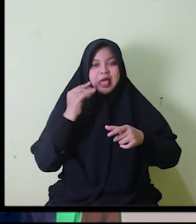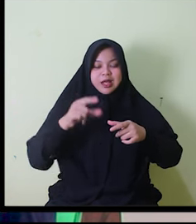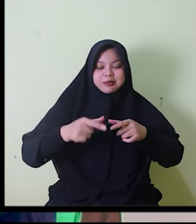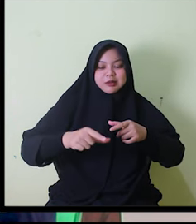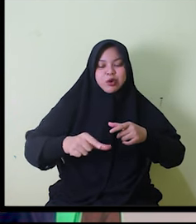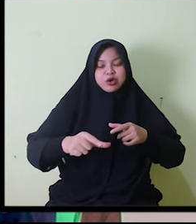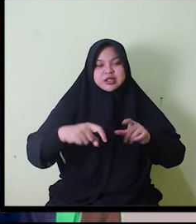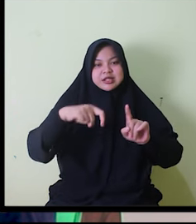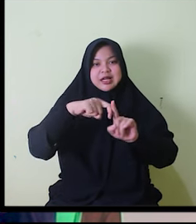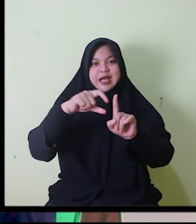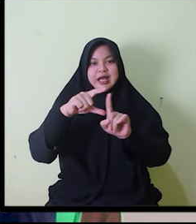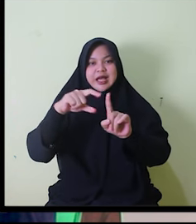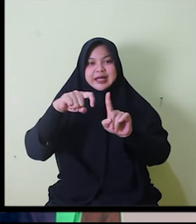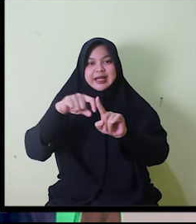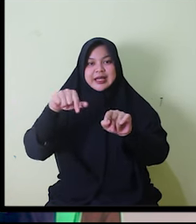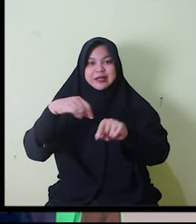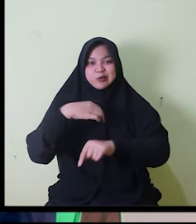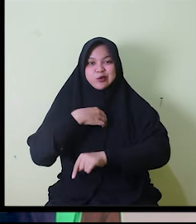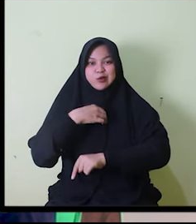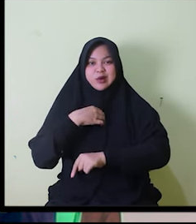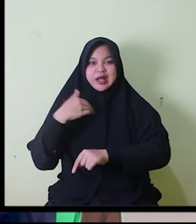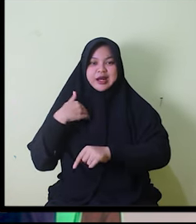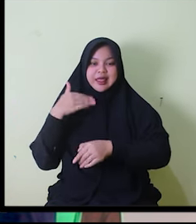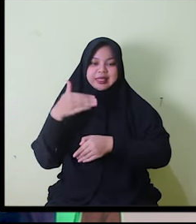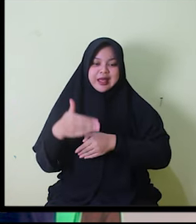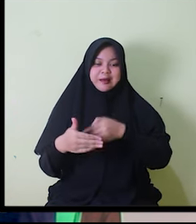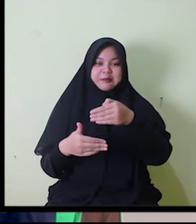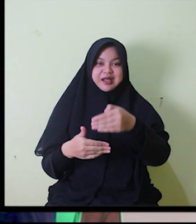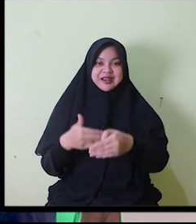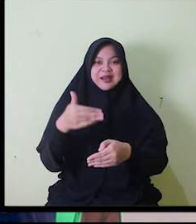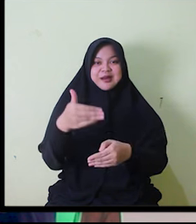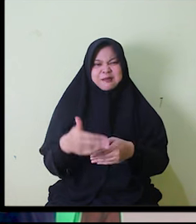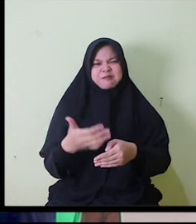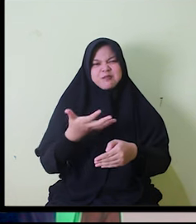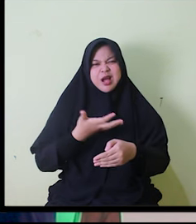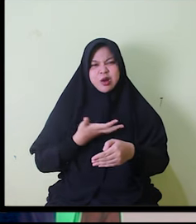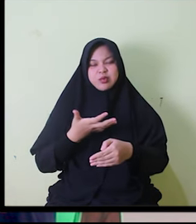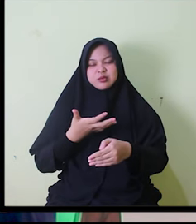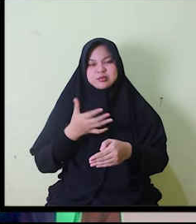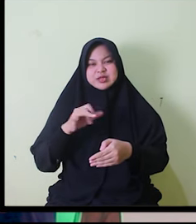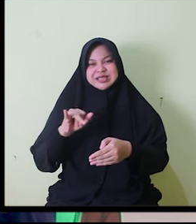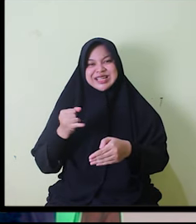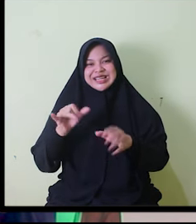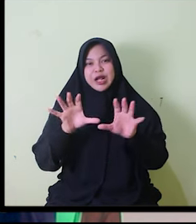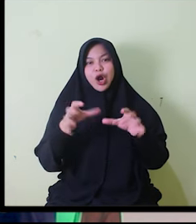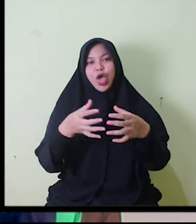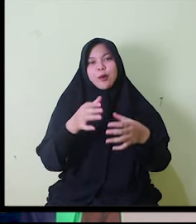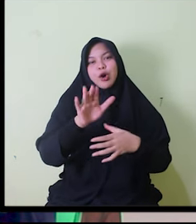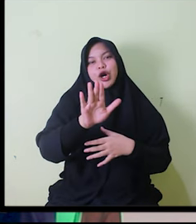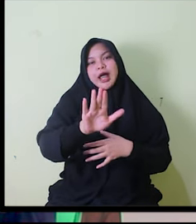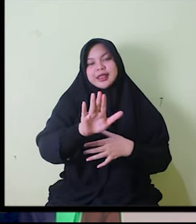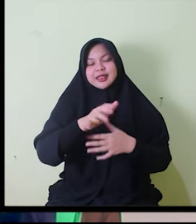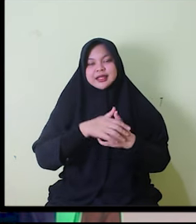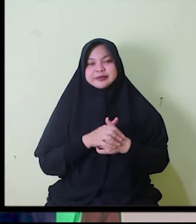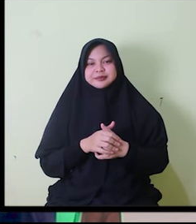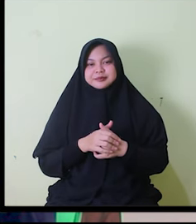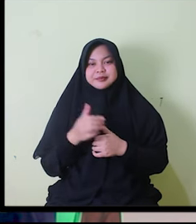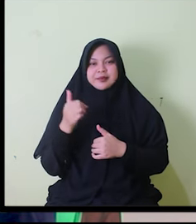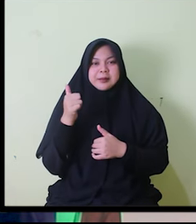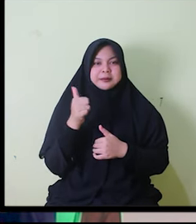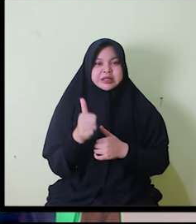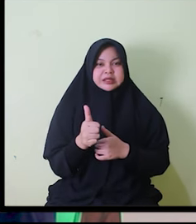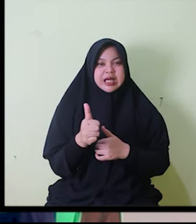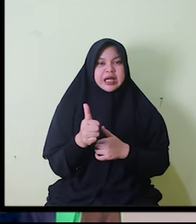kami ada tahapan-tahapannya mereka ini menjadi sebuah kelompok yang nantinya bisa